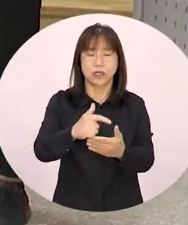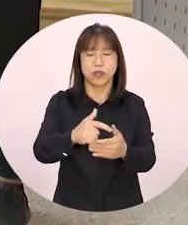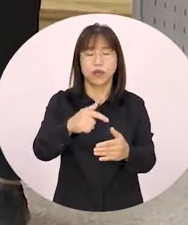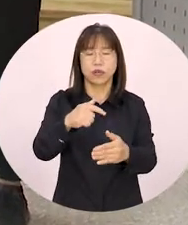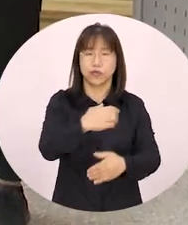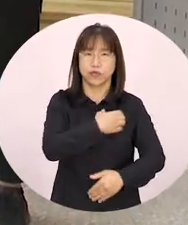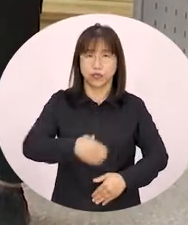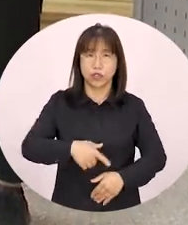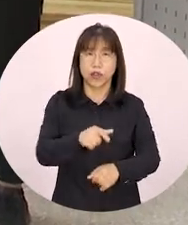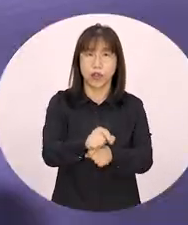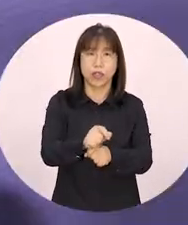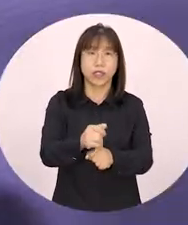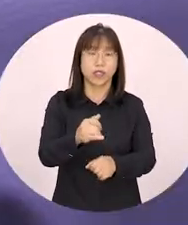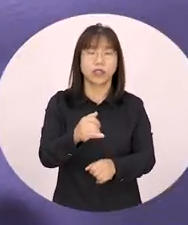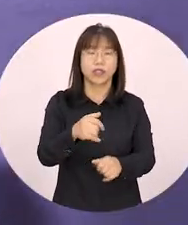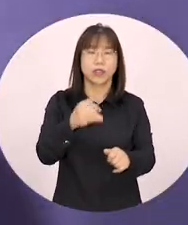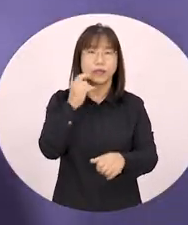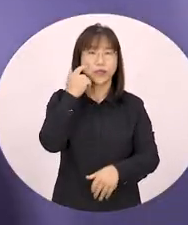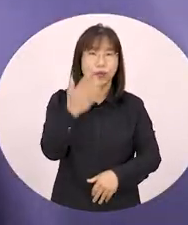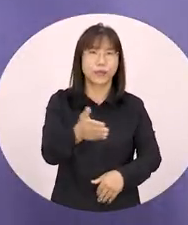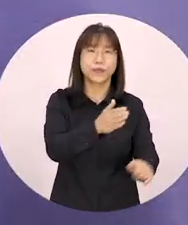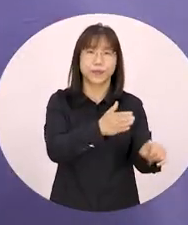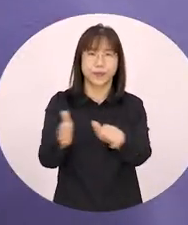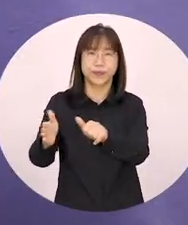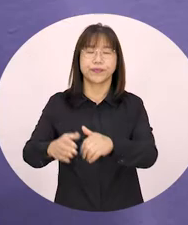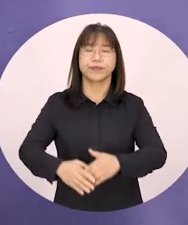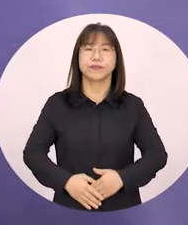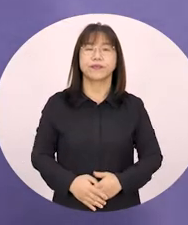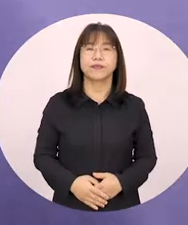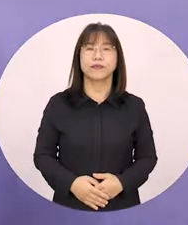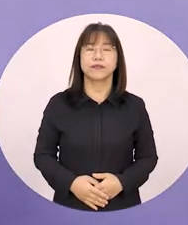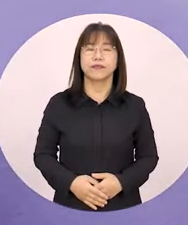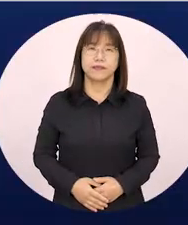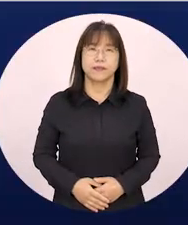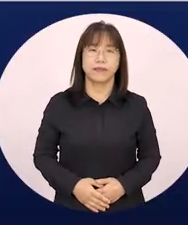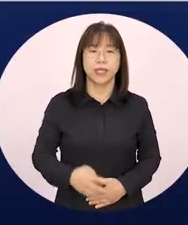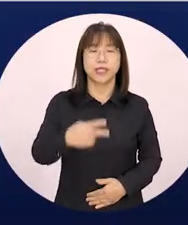사무국이나 강서구청 교육지원과로 문의하면 됩니다.